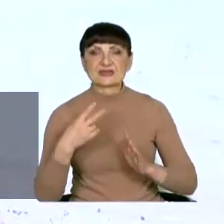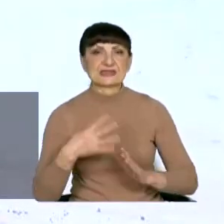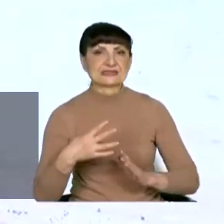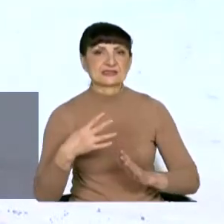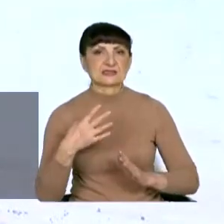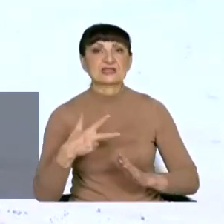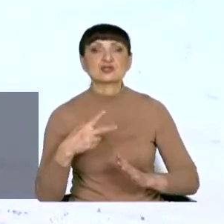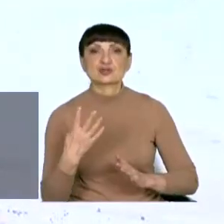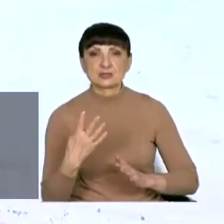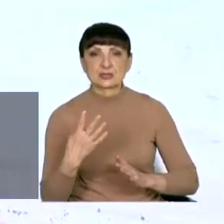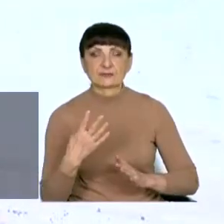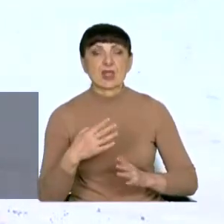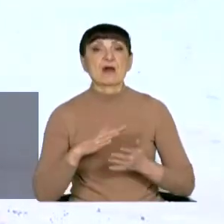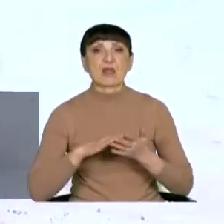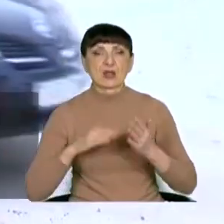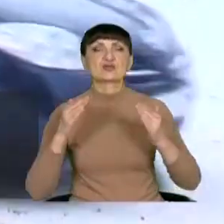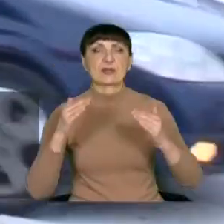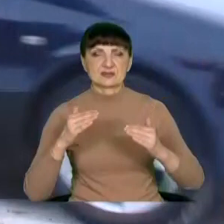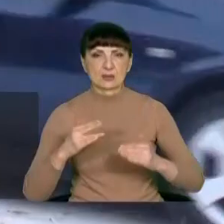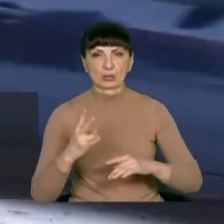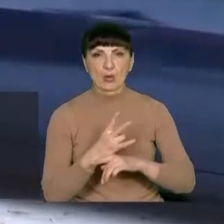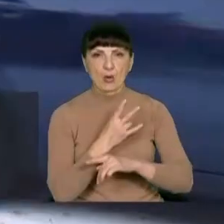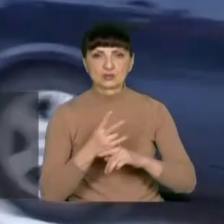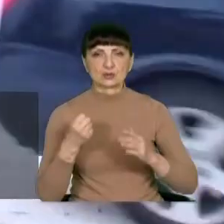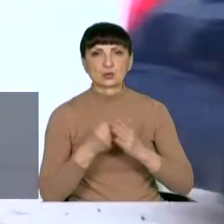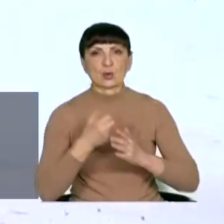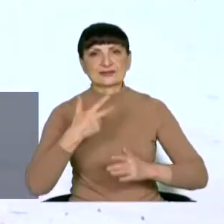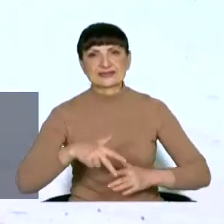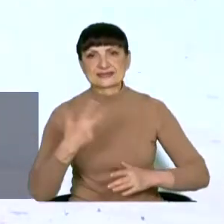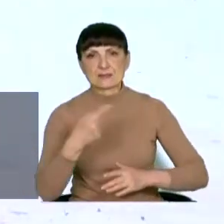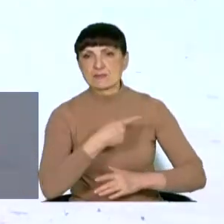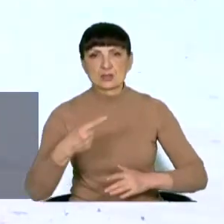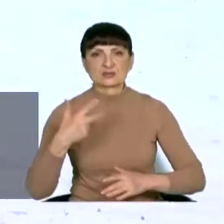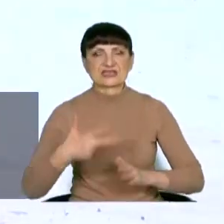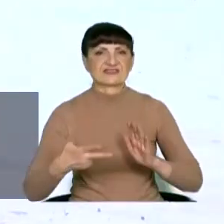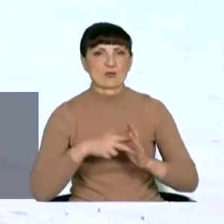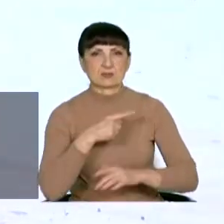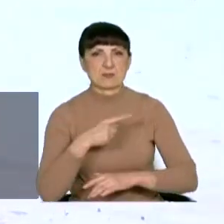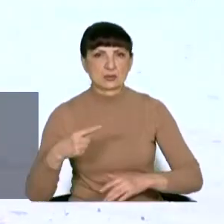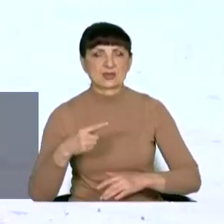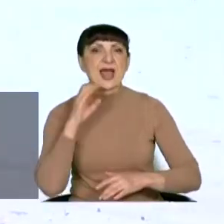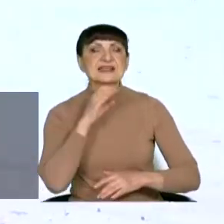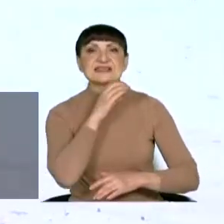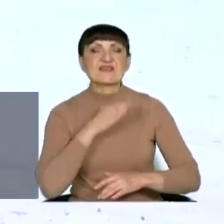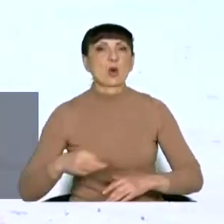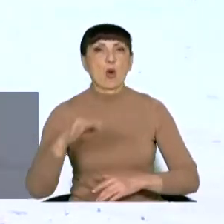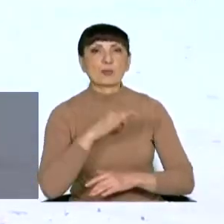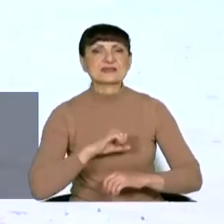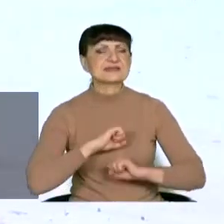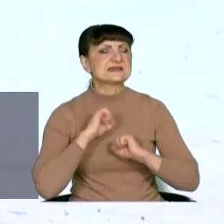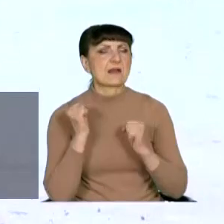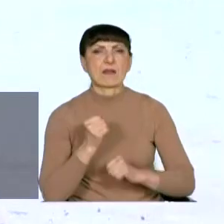29-34 мороза. С дальнейшим понижением ночью до 33-38 мороза, на севере области сильный